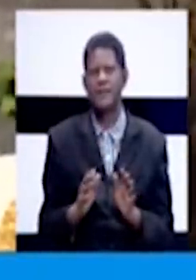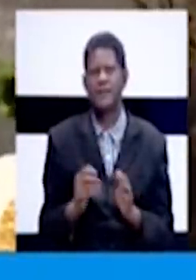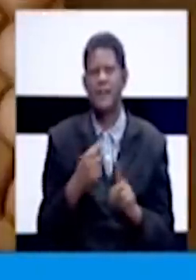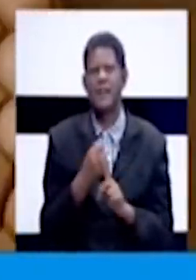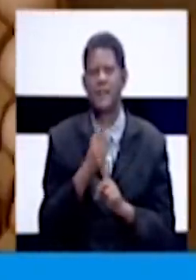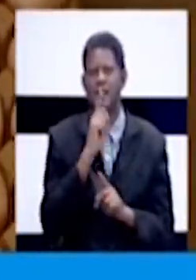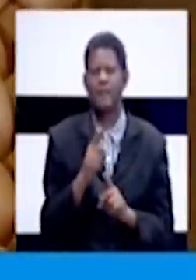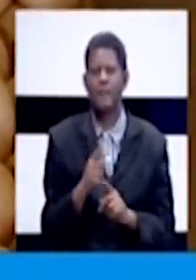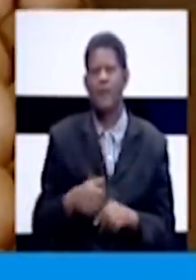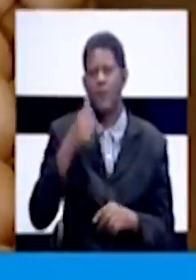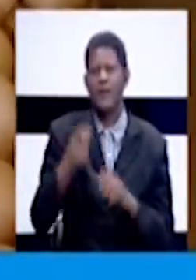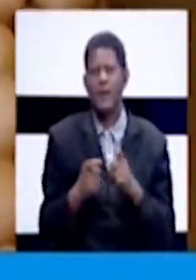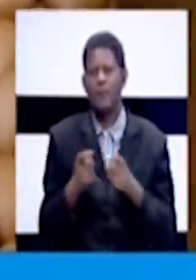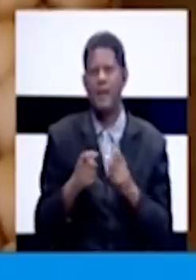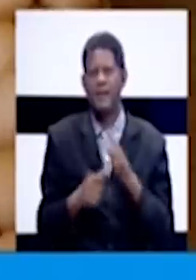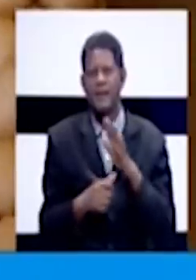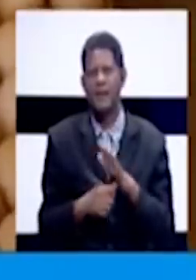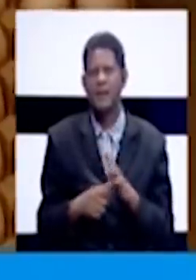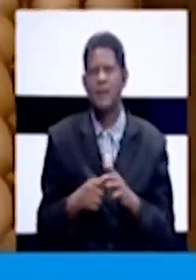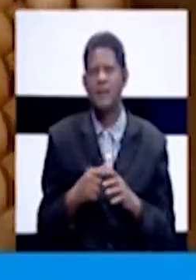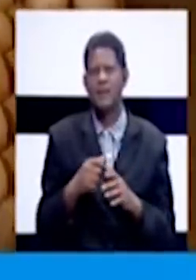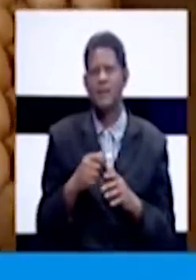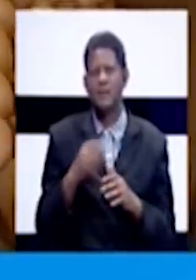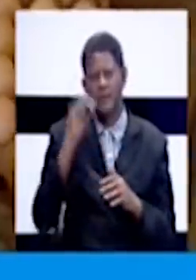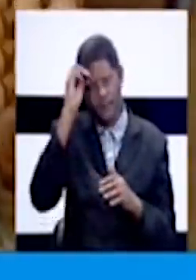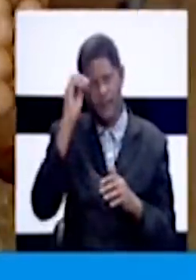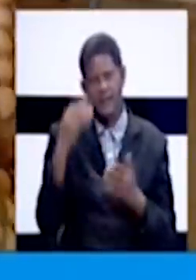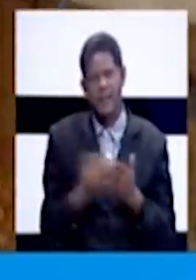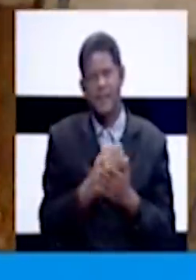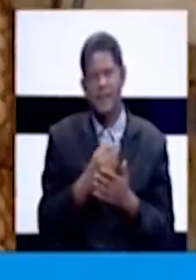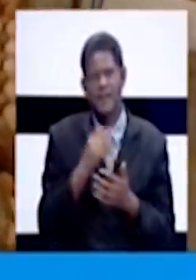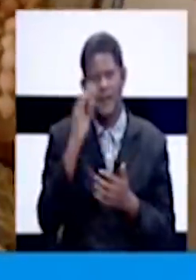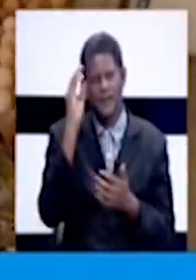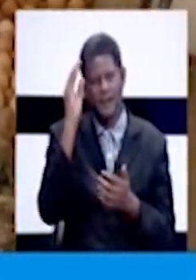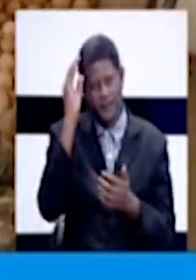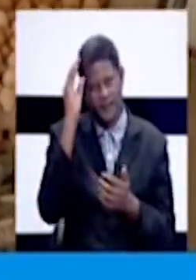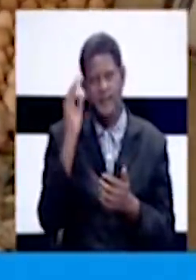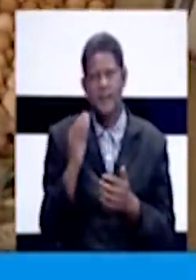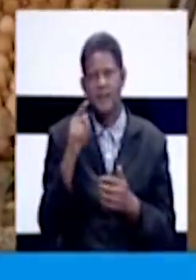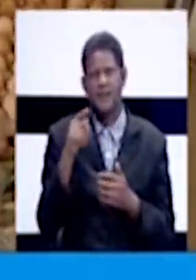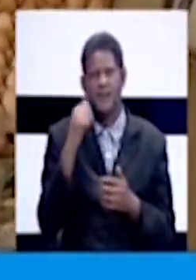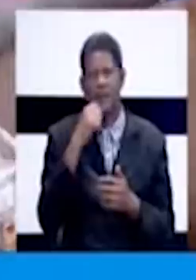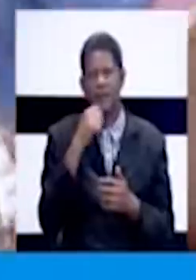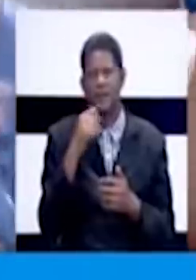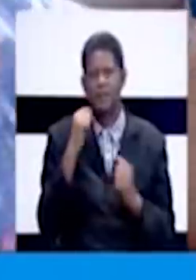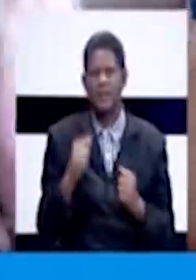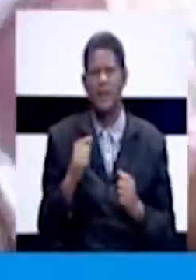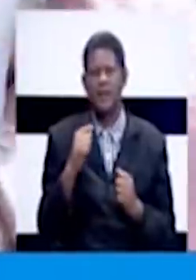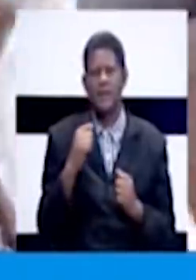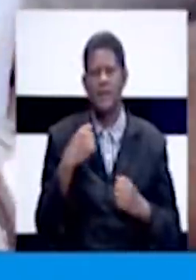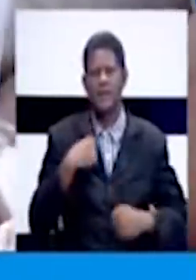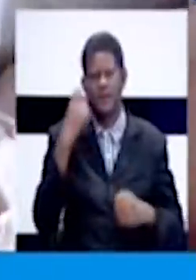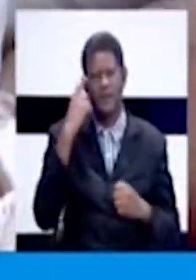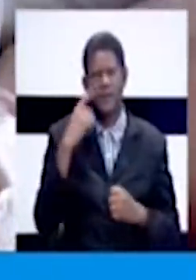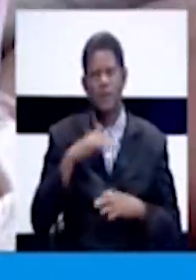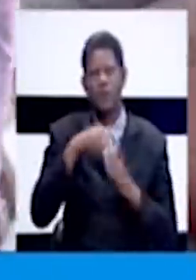ساي وانا محداري تابيها الدرسة هالك أرستا قبرس اللاسي سو هافتن نابرتن إتها تابيها نمتن خارسراوي التقراي كل عينة حقزاتي